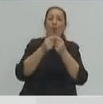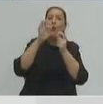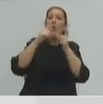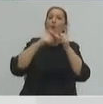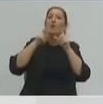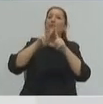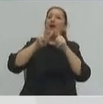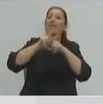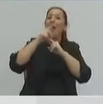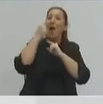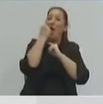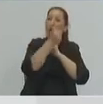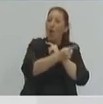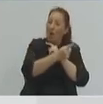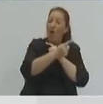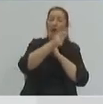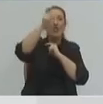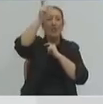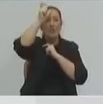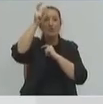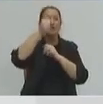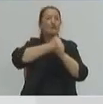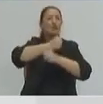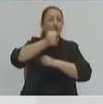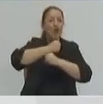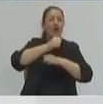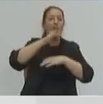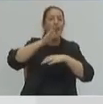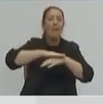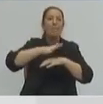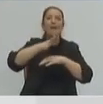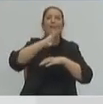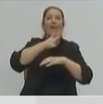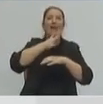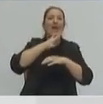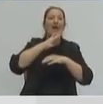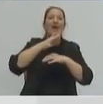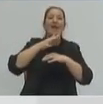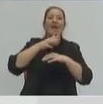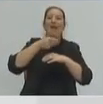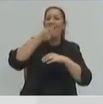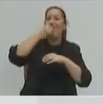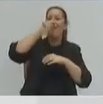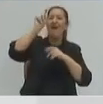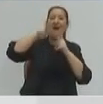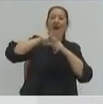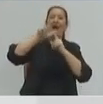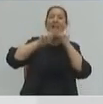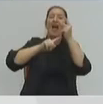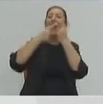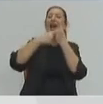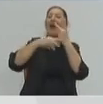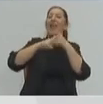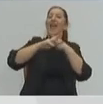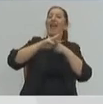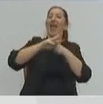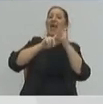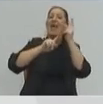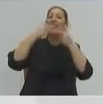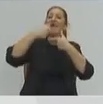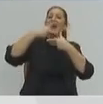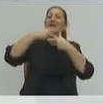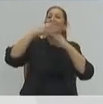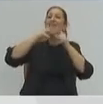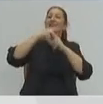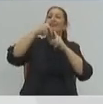Balkan Türklüğü için mücadele etmiş Bilge Kral Ali Yezet Begoviç. Kendisini rahmetle, şükranla